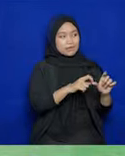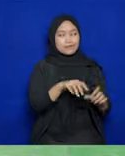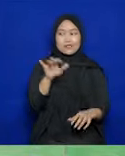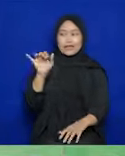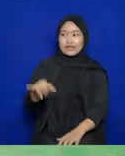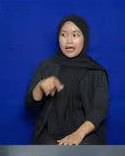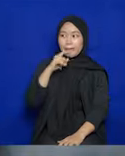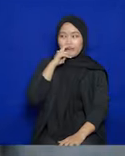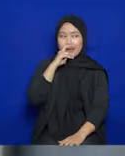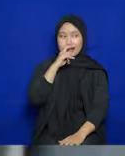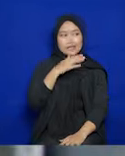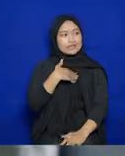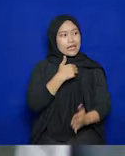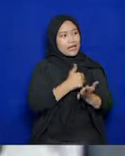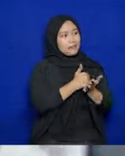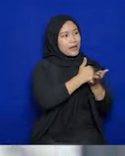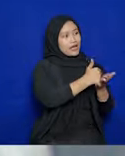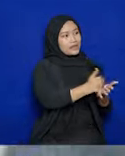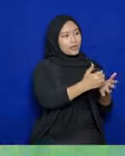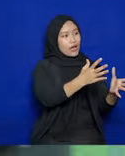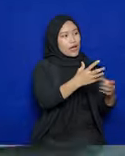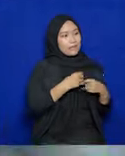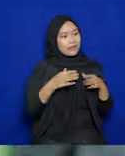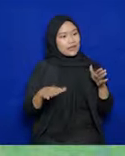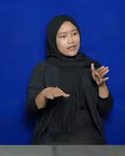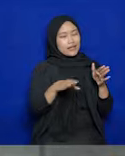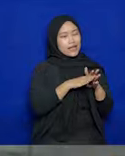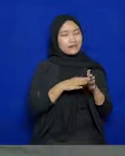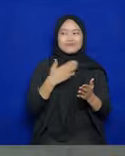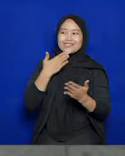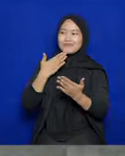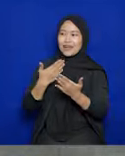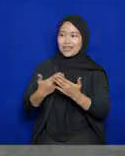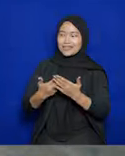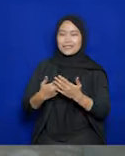saya bantu ambilkan tram. Terima kasih banyak, Pak.